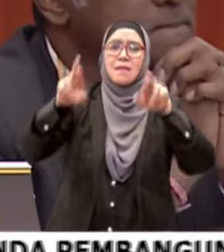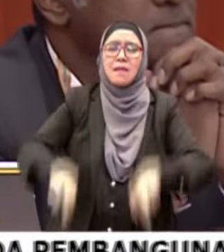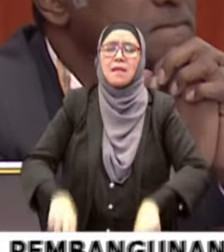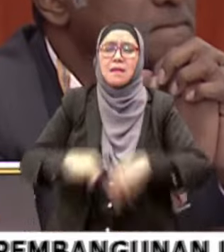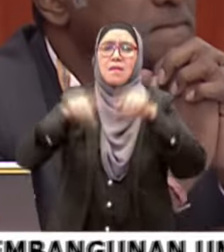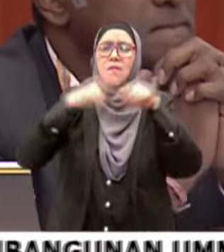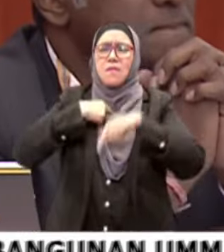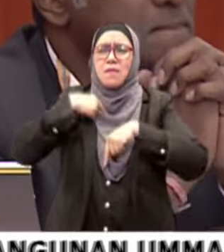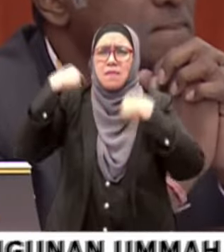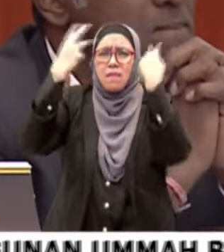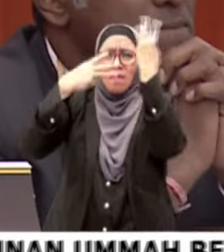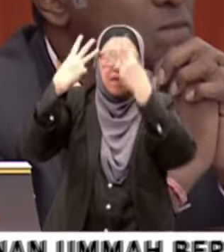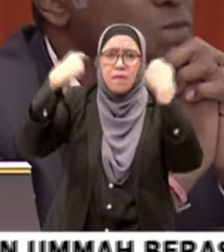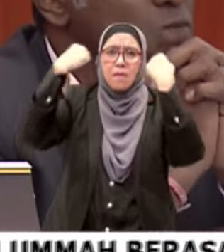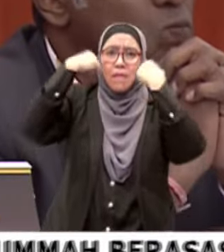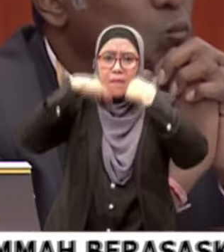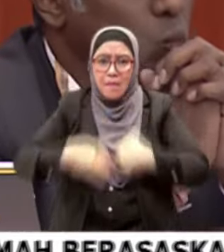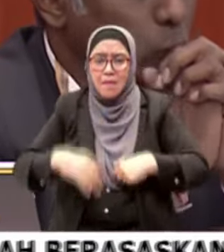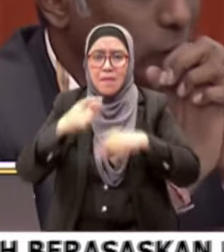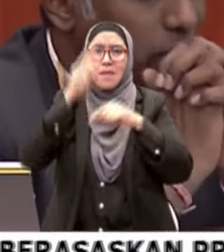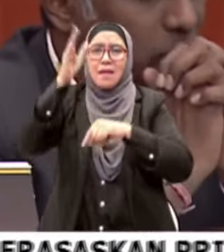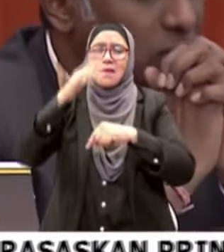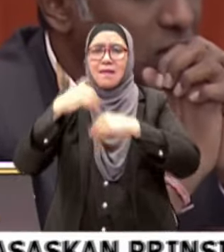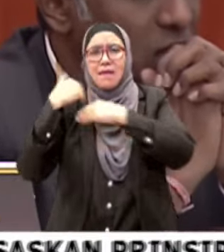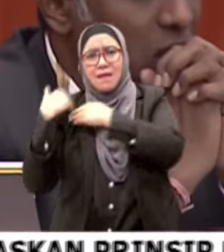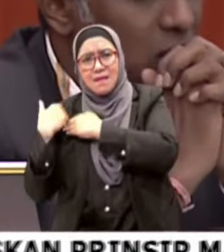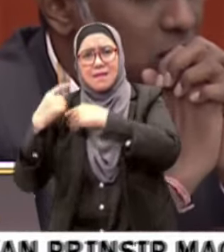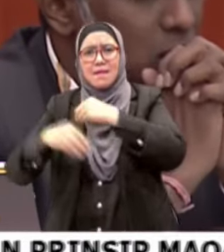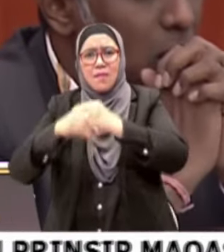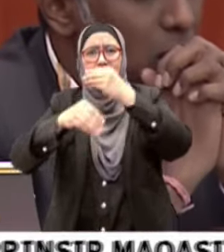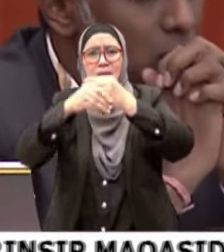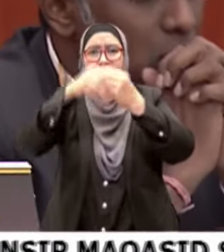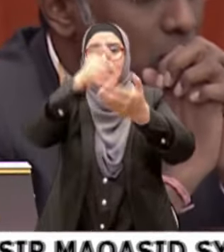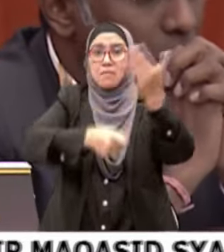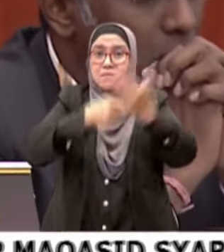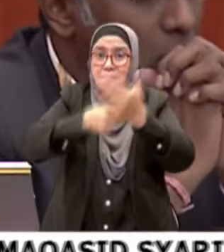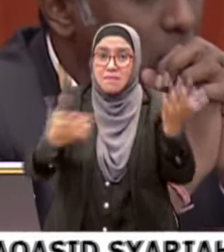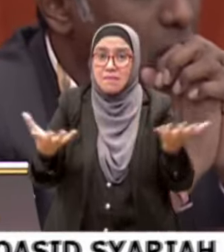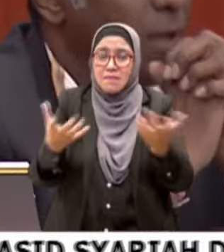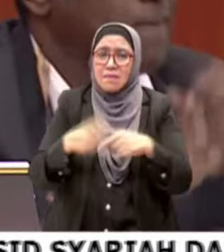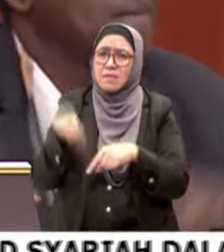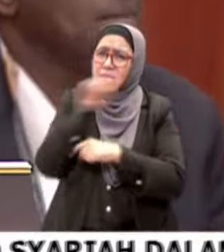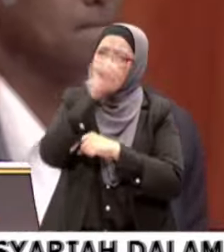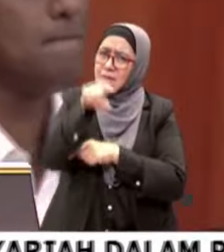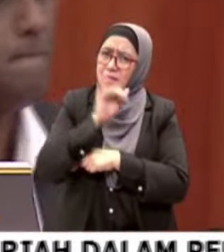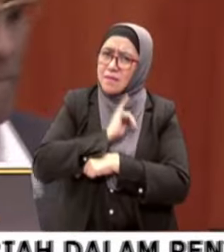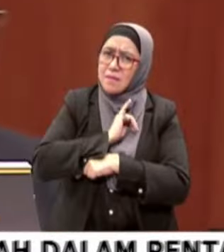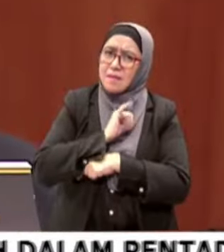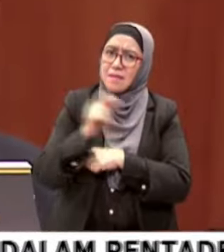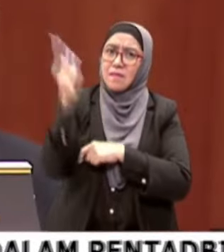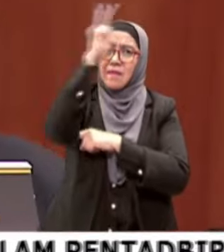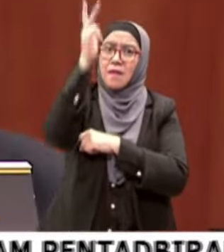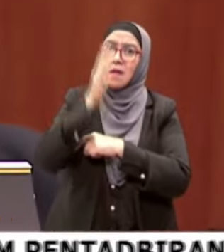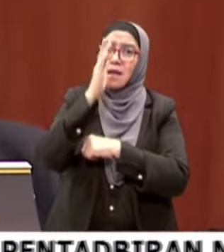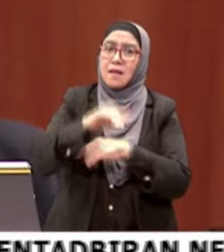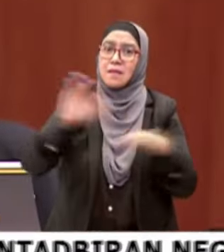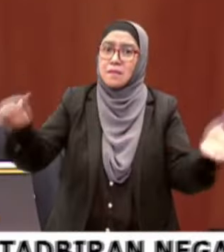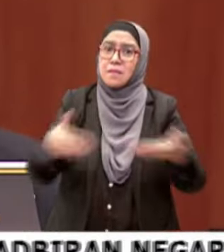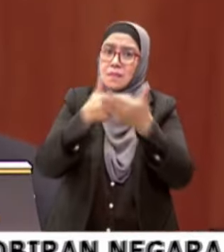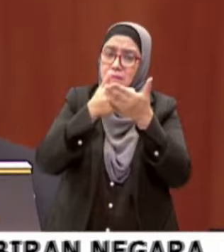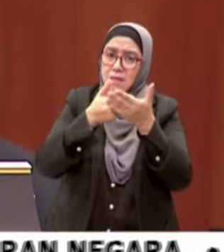tambahan soalnya saya adalah sama ada kerajaan akan memperkenalkan apa-apa Cukai baru pada